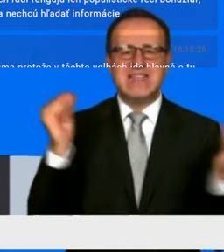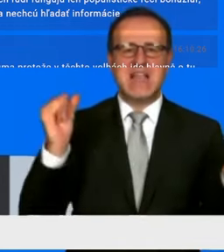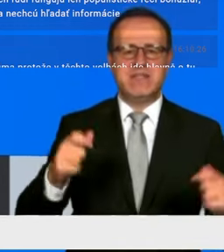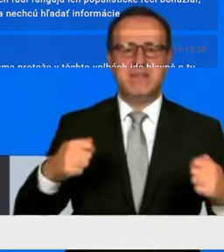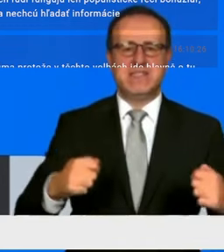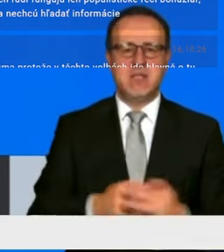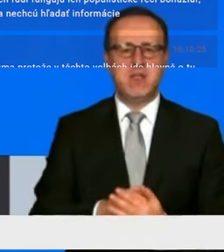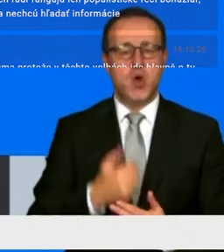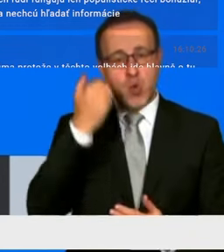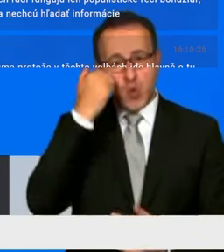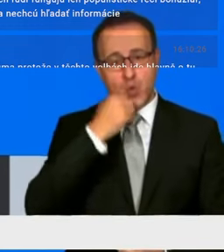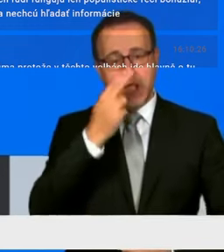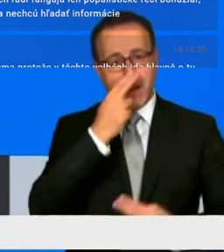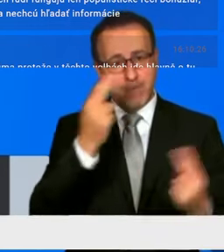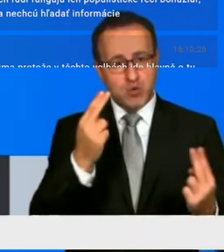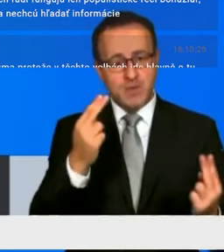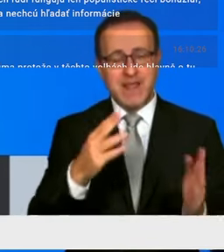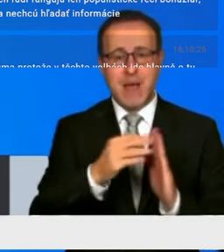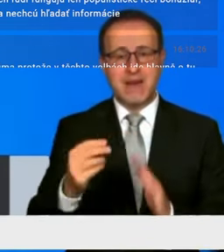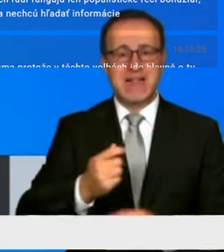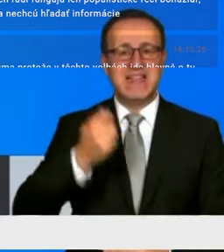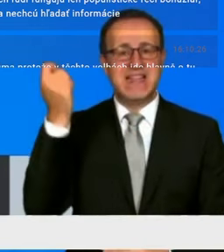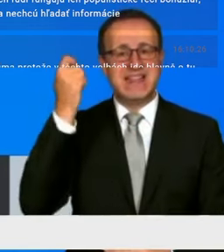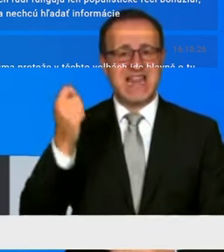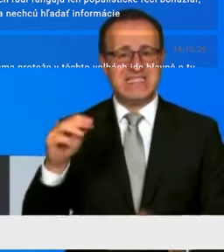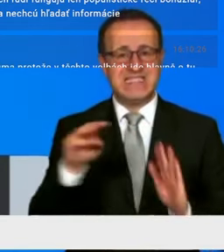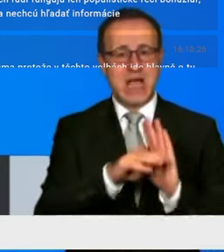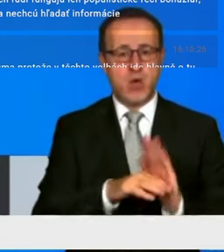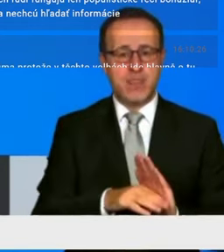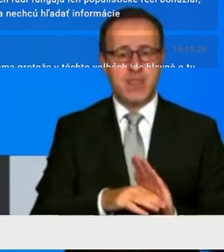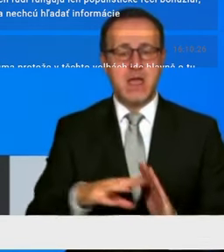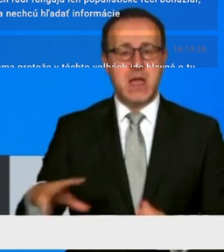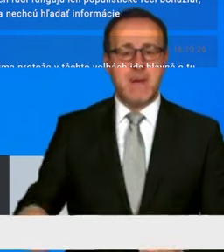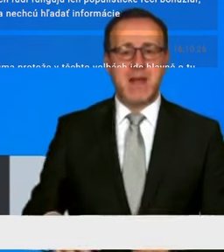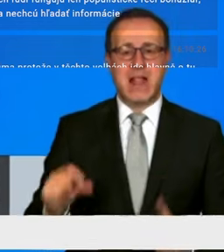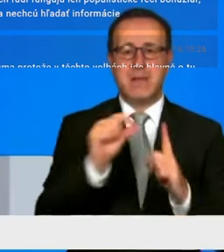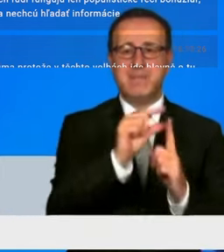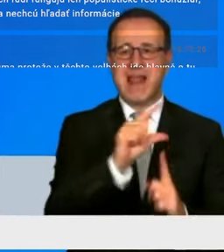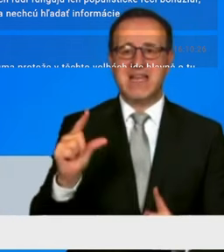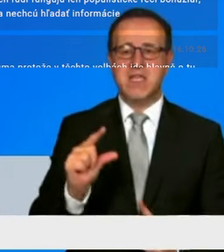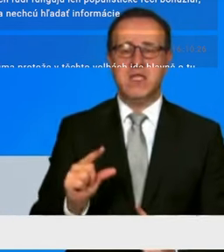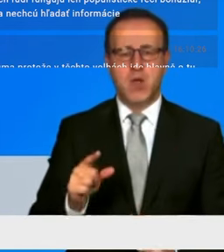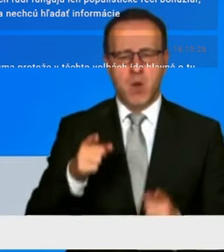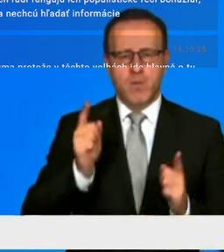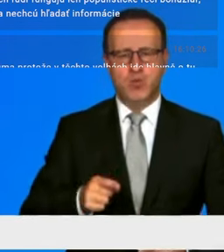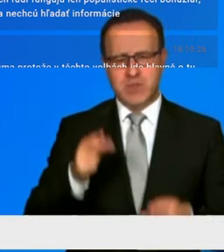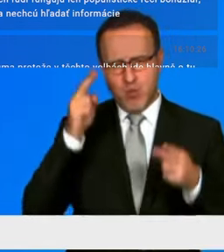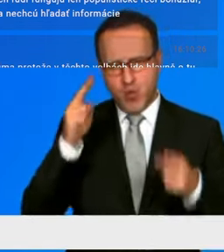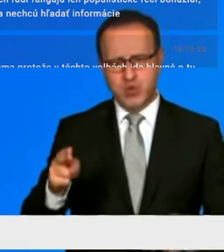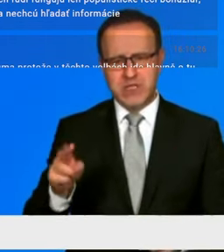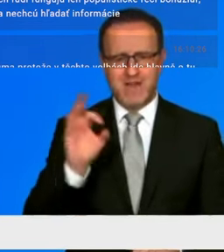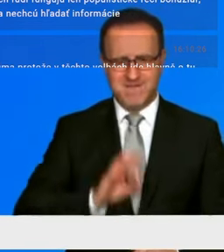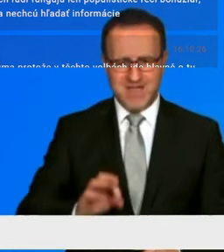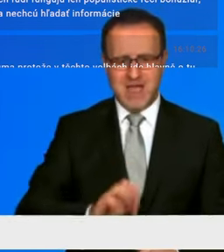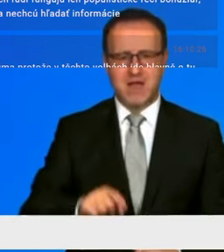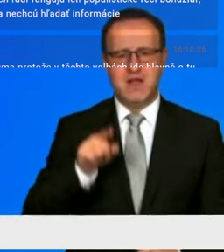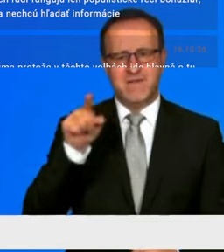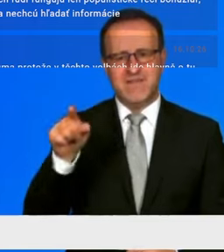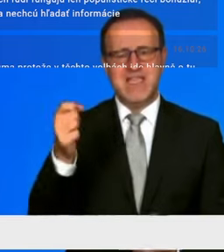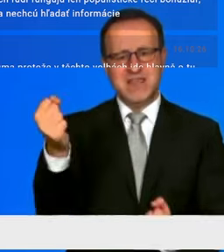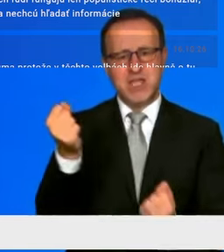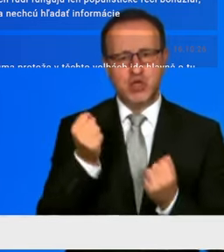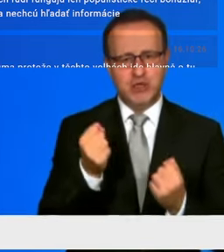porozumeli Napríklad aj na trestnom zákone a pán Pellegrini Zase musím férovo uznať že v tomto prípade držíte lajnu